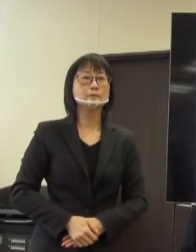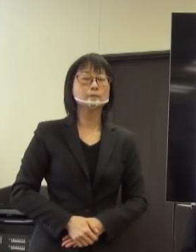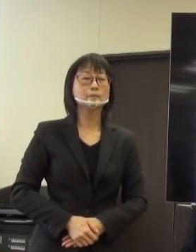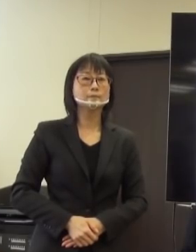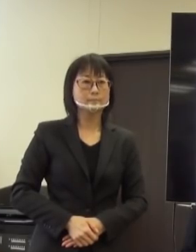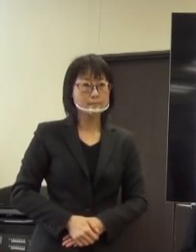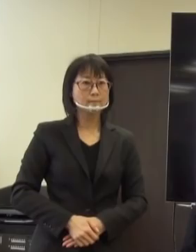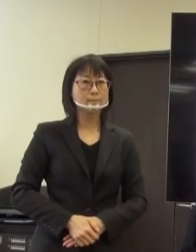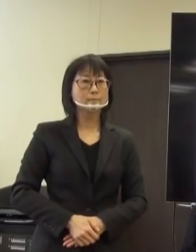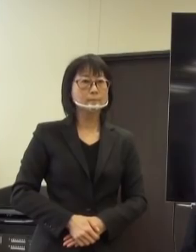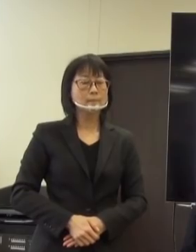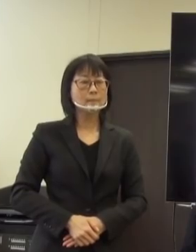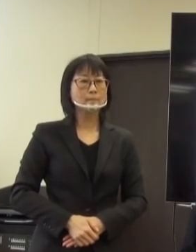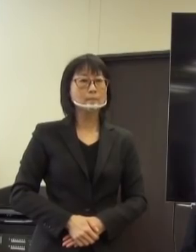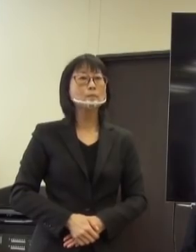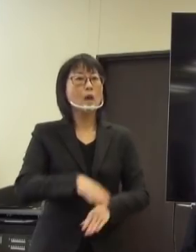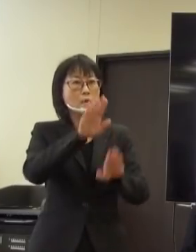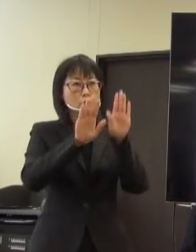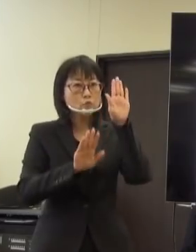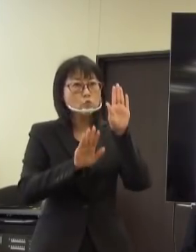現在の状況を申し上げますと、